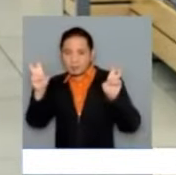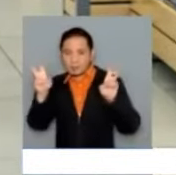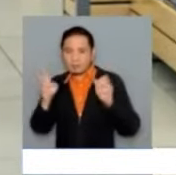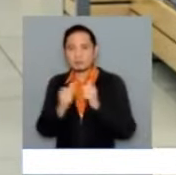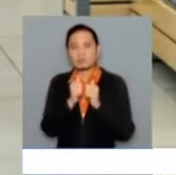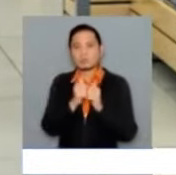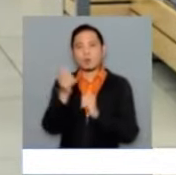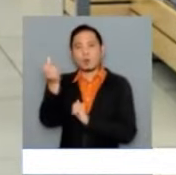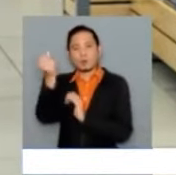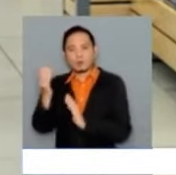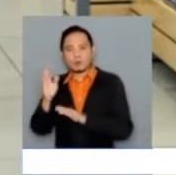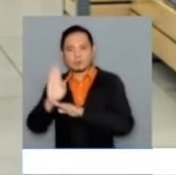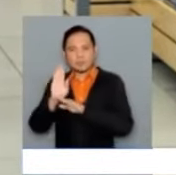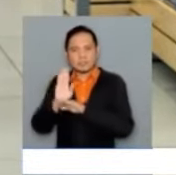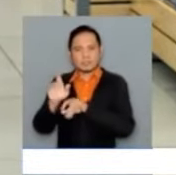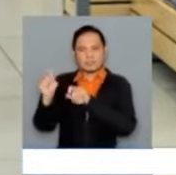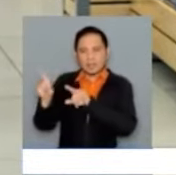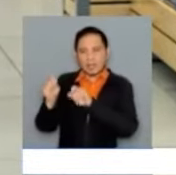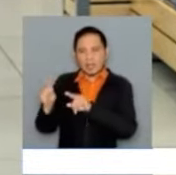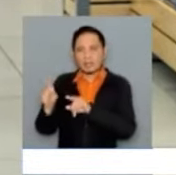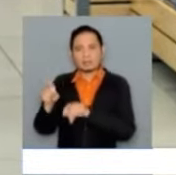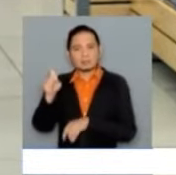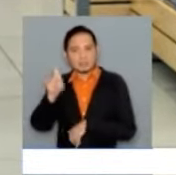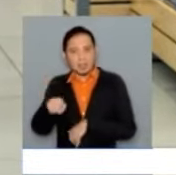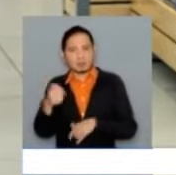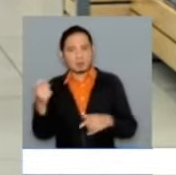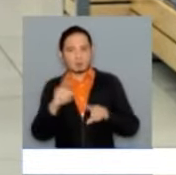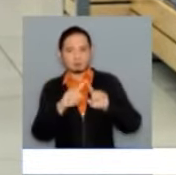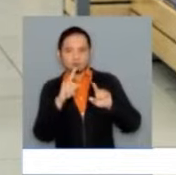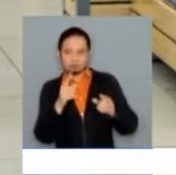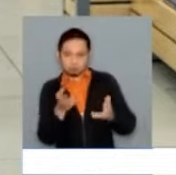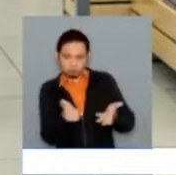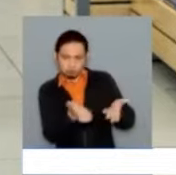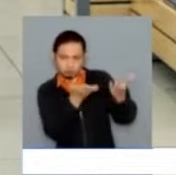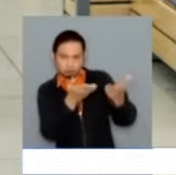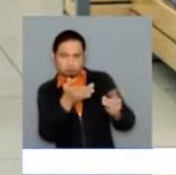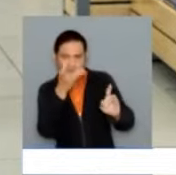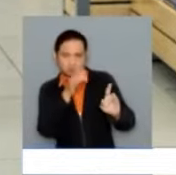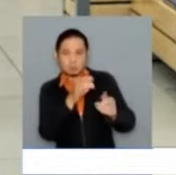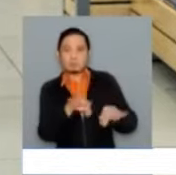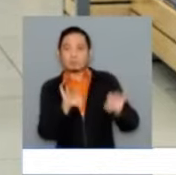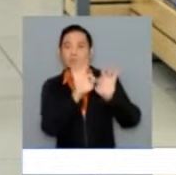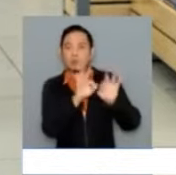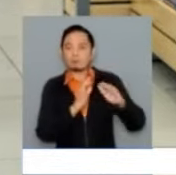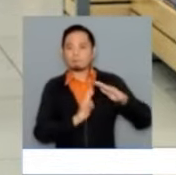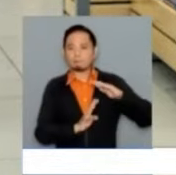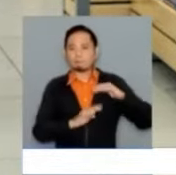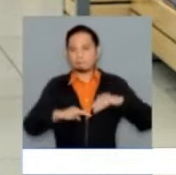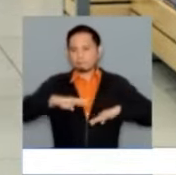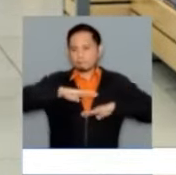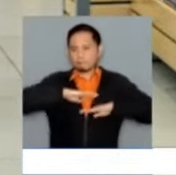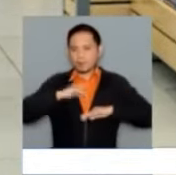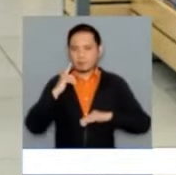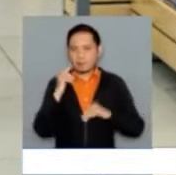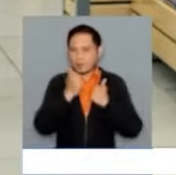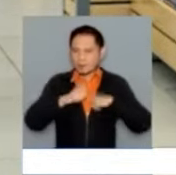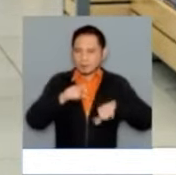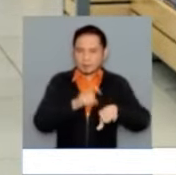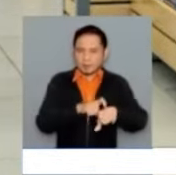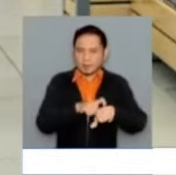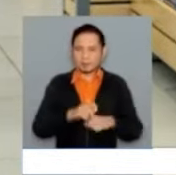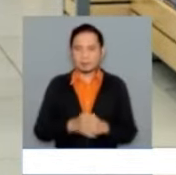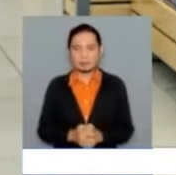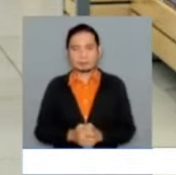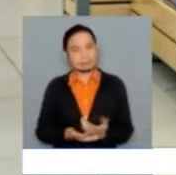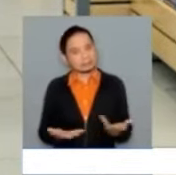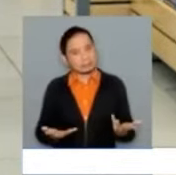mga seller, dapat daw i-prioritize ang customer satisfaction sa lahat ng pagkakataon. Sana all,